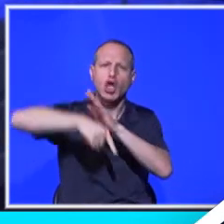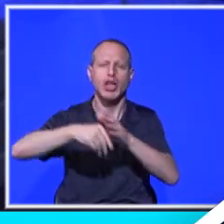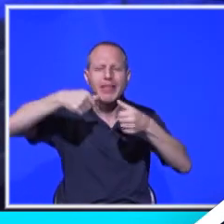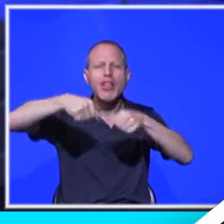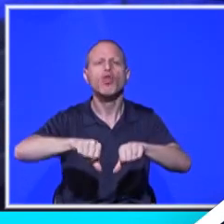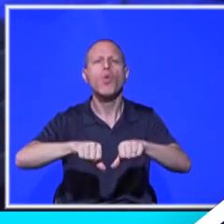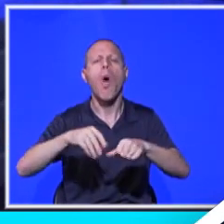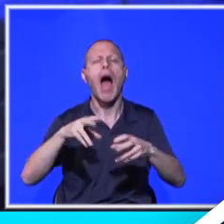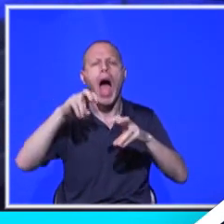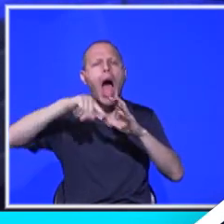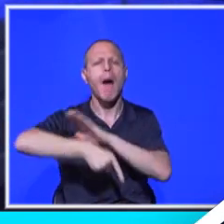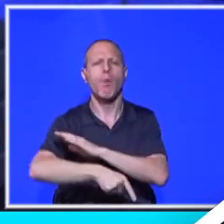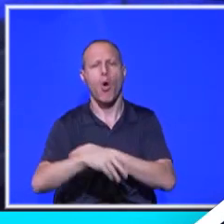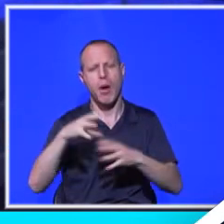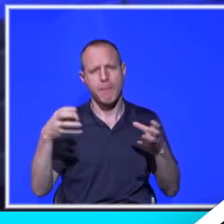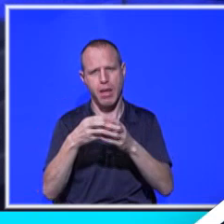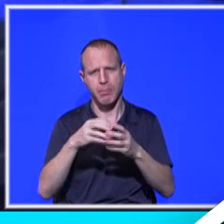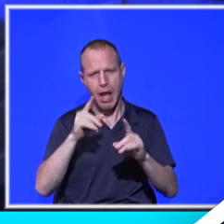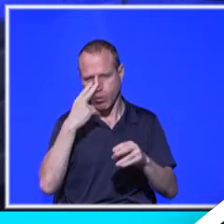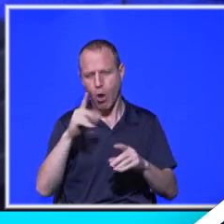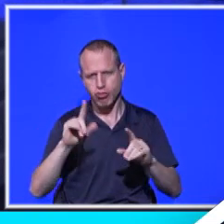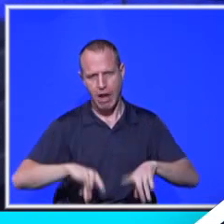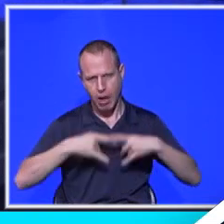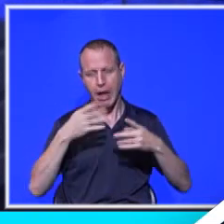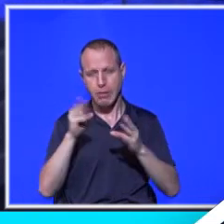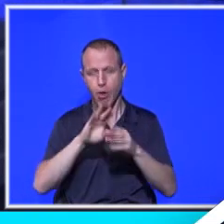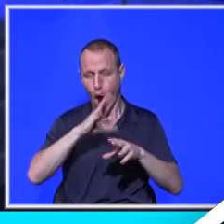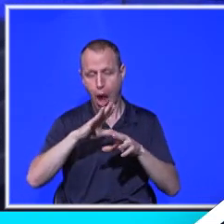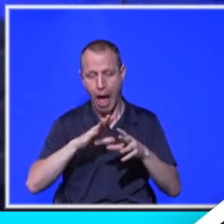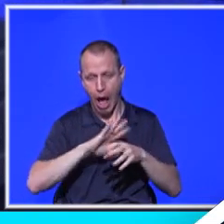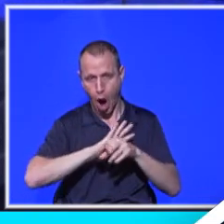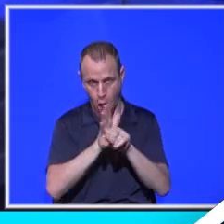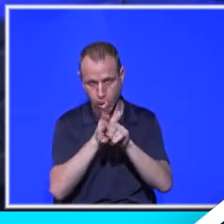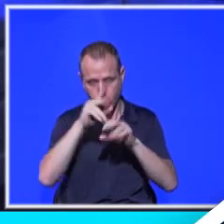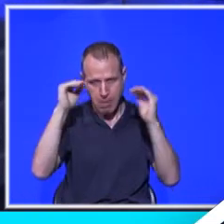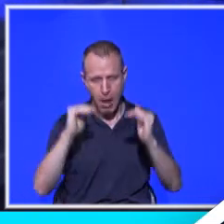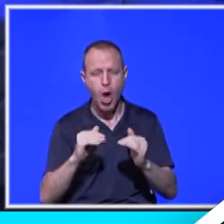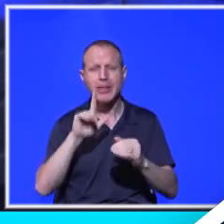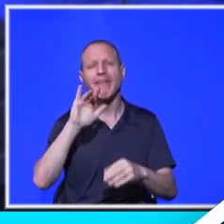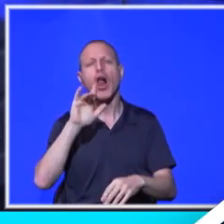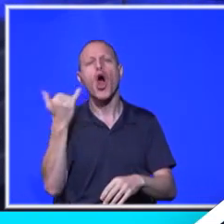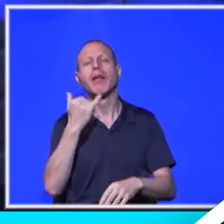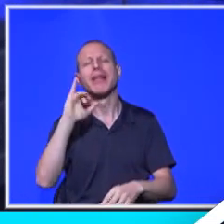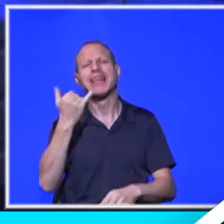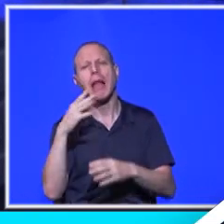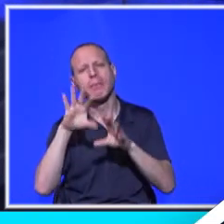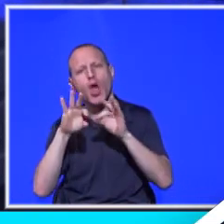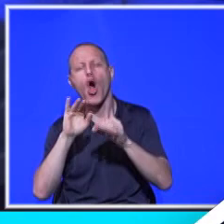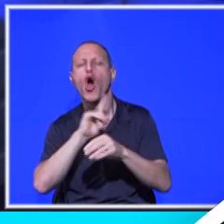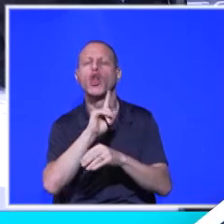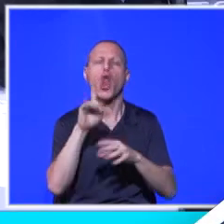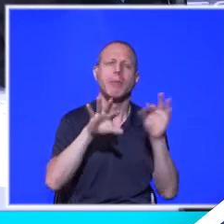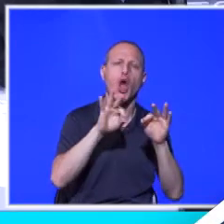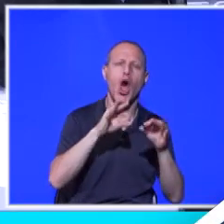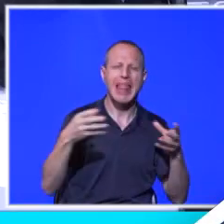את רואה שמפלגה חיה? אצלנו האירועים, עכשיו קצת עם כל המגפה, יש פחות, אבל כל הזמן, כן בחירות, לא בחירות, העסק חי, הסניפים